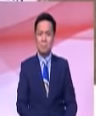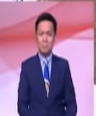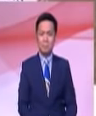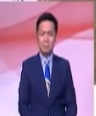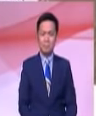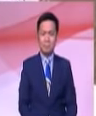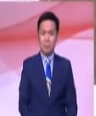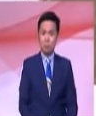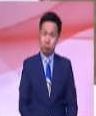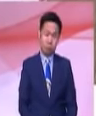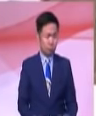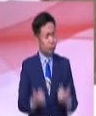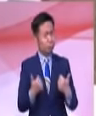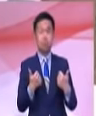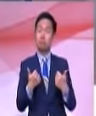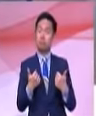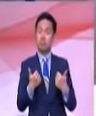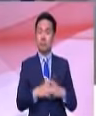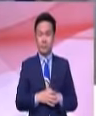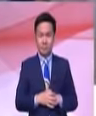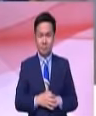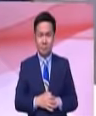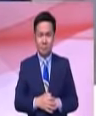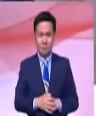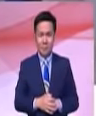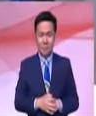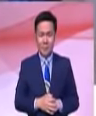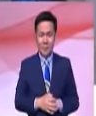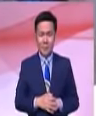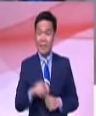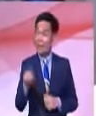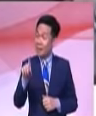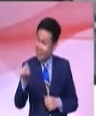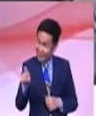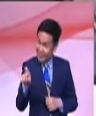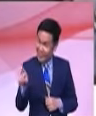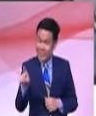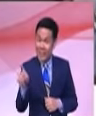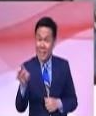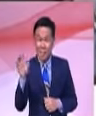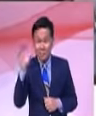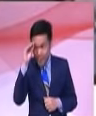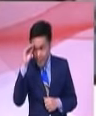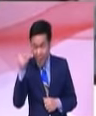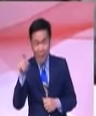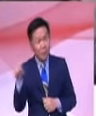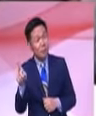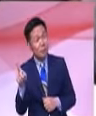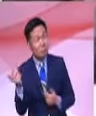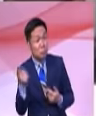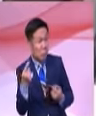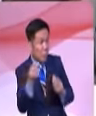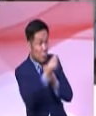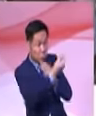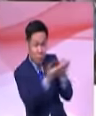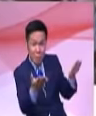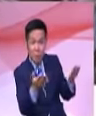Tak ada apa-apa masalah. Baik, jadi untuk pesanan kepada rakan-rakan yang